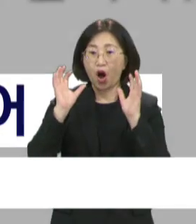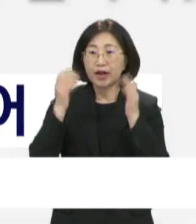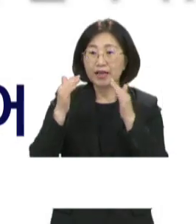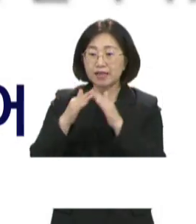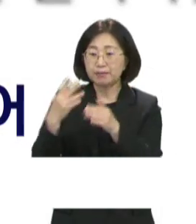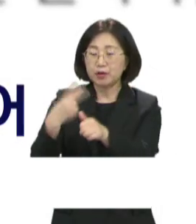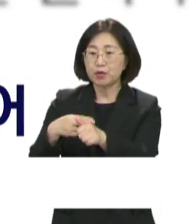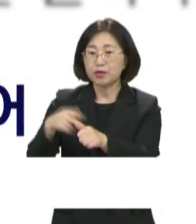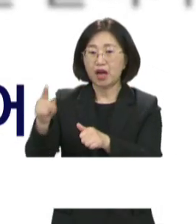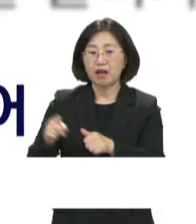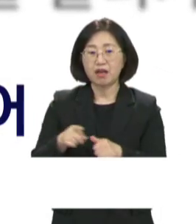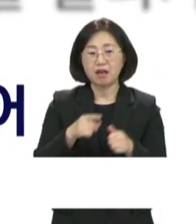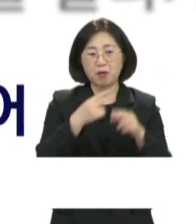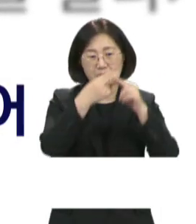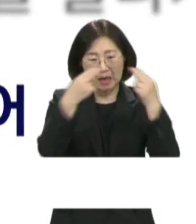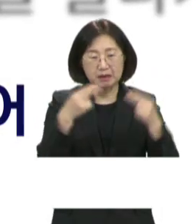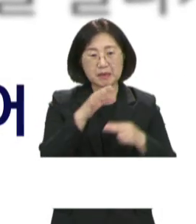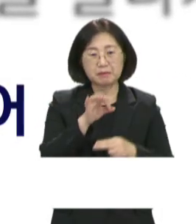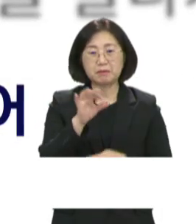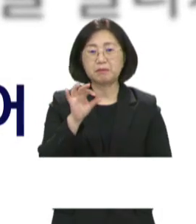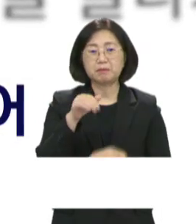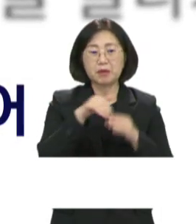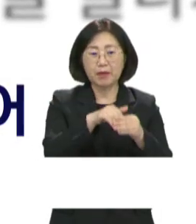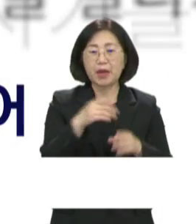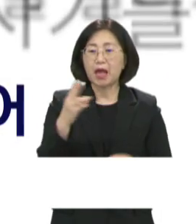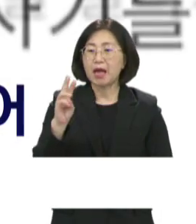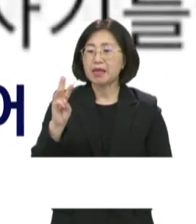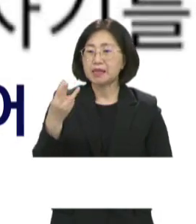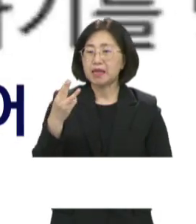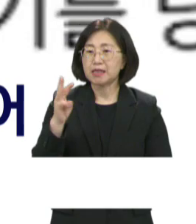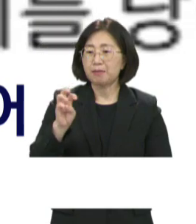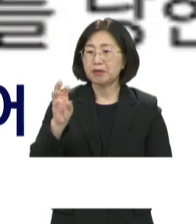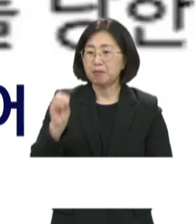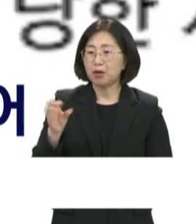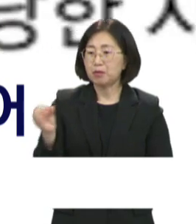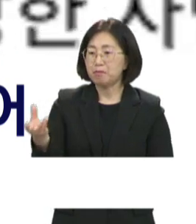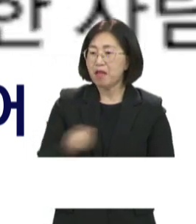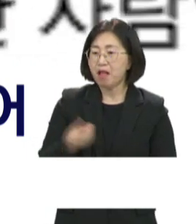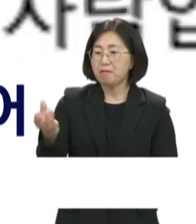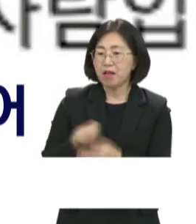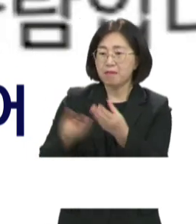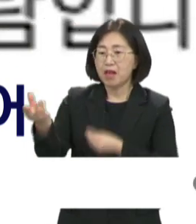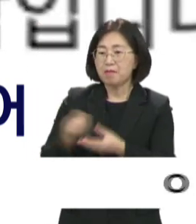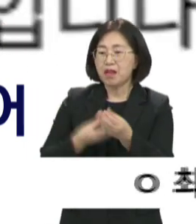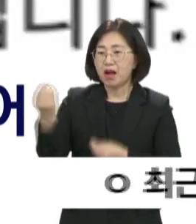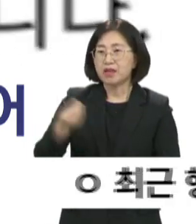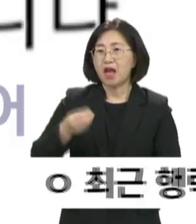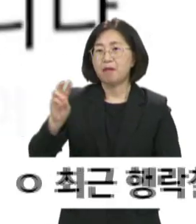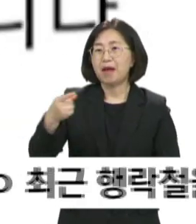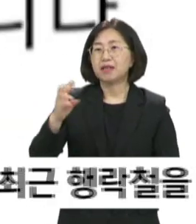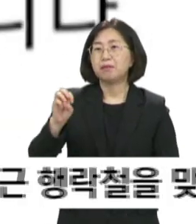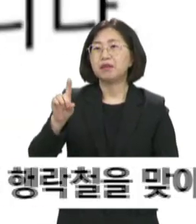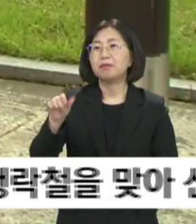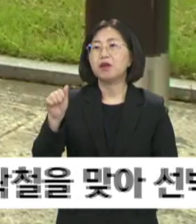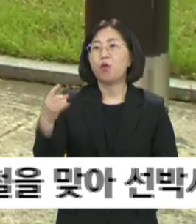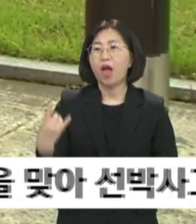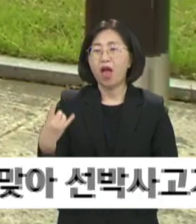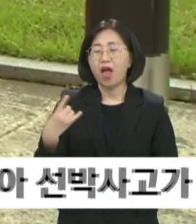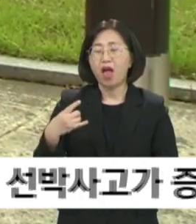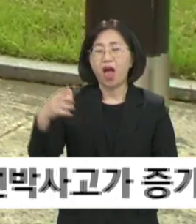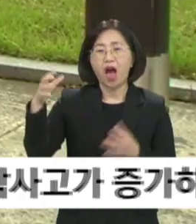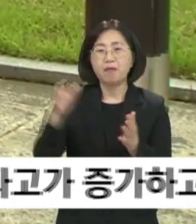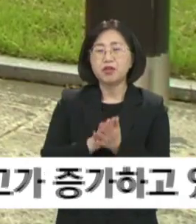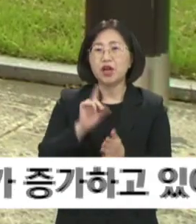장례식 부의금 30만 원을 빌려달라는 걸 시작으로 121차례에 걸쳐 1억 5천만 원을 뜯어냈습니다.